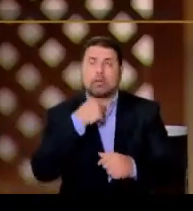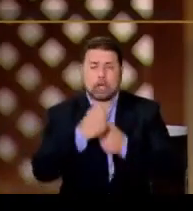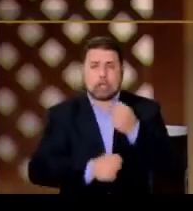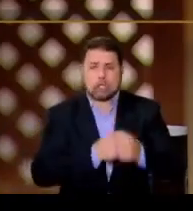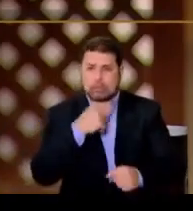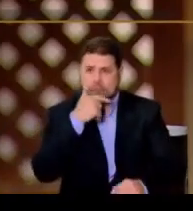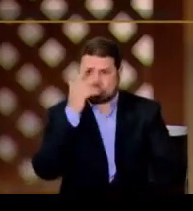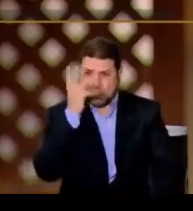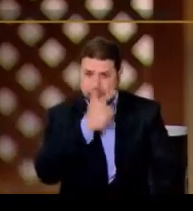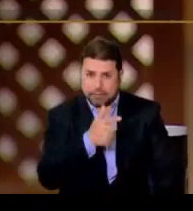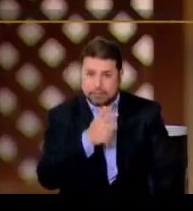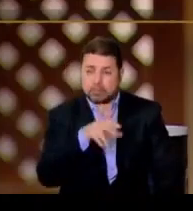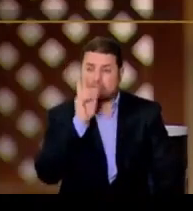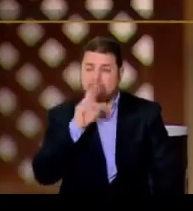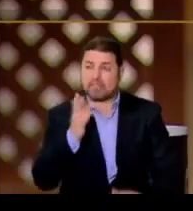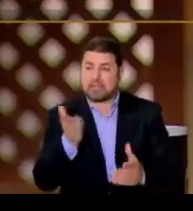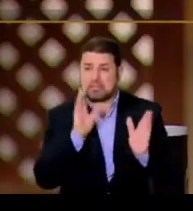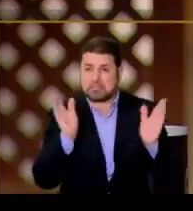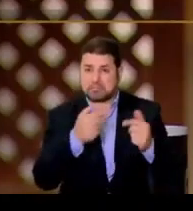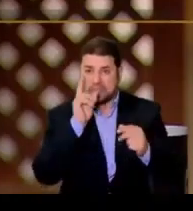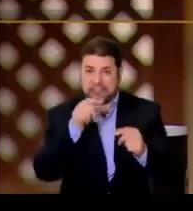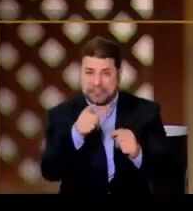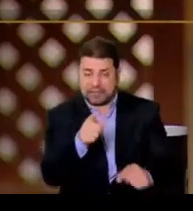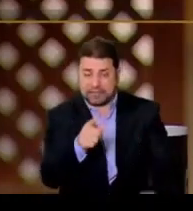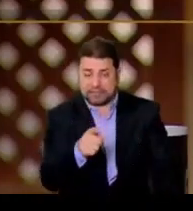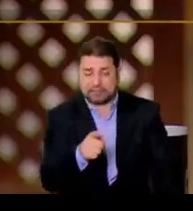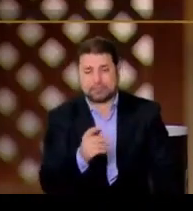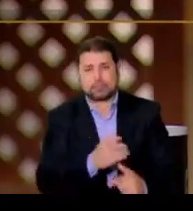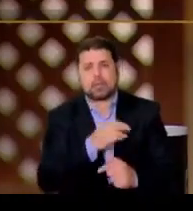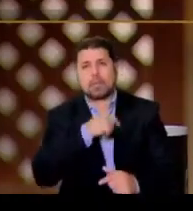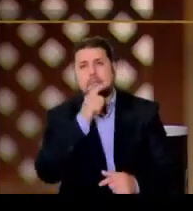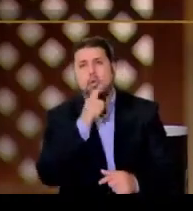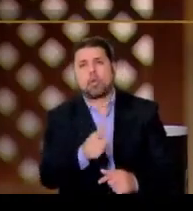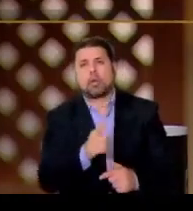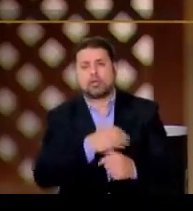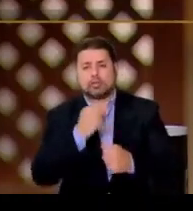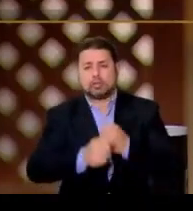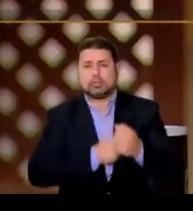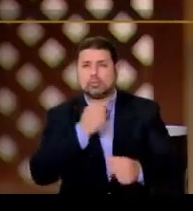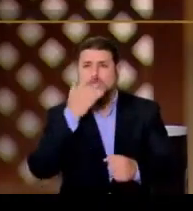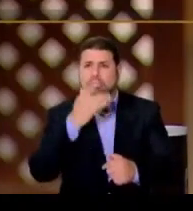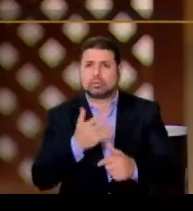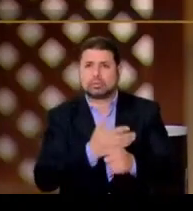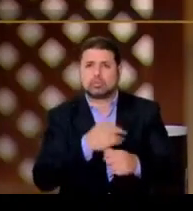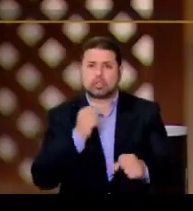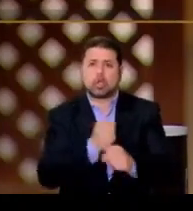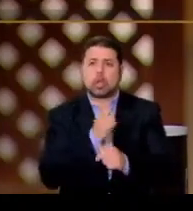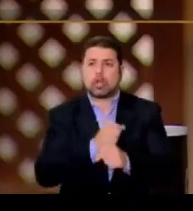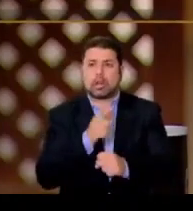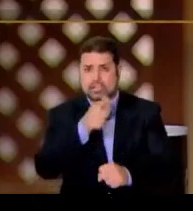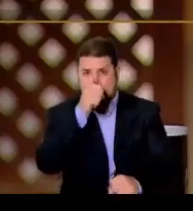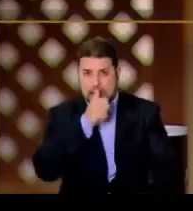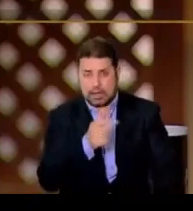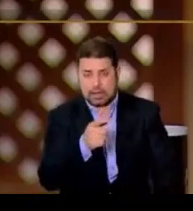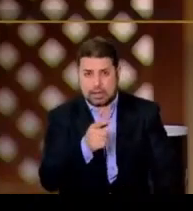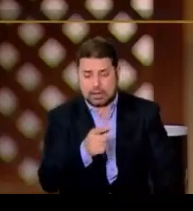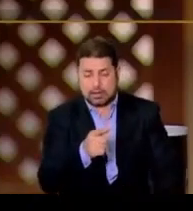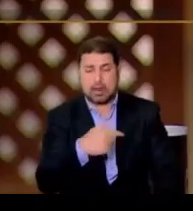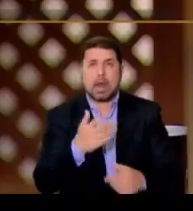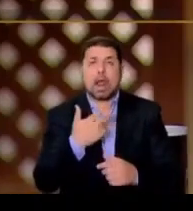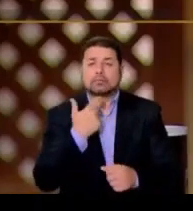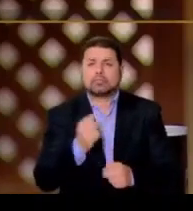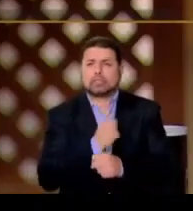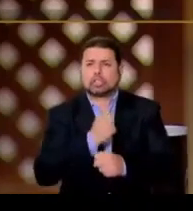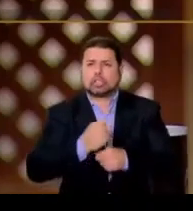بذل المجهود انت شايف فيها تحريض عليك لما انا بقول لك انا ببذل مجهود في شغلي تضايق انا